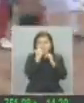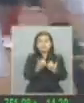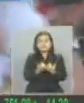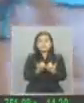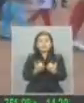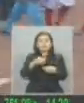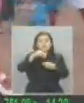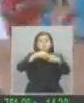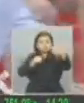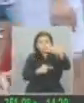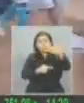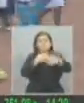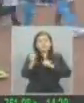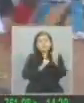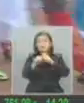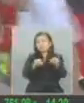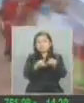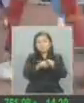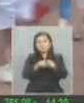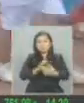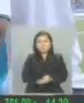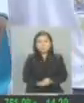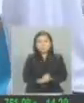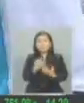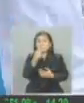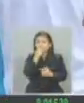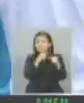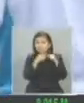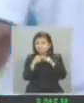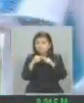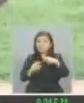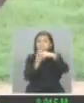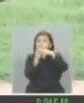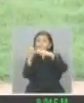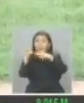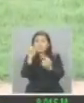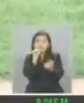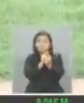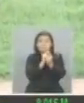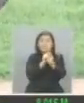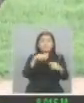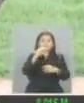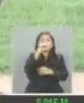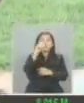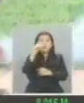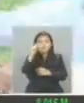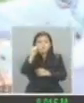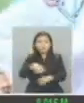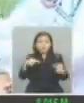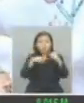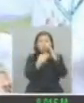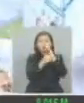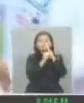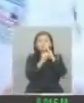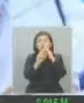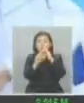มอยู่ท้ายตารางเช่นเดิมค่ะมาดูคู่ที่3 SCG สมุทรสงครามกับโอสถสภา M150 สระบุรีนะคะก่อนเกมเจ้า